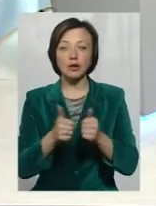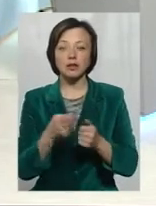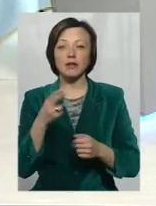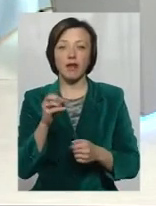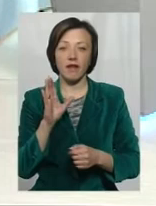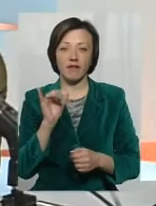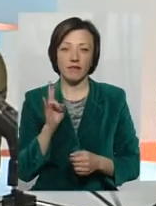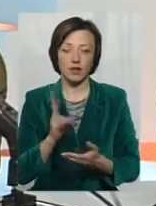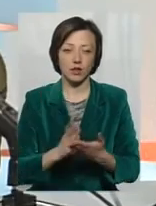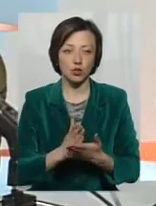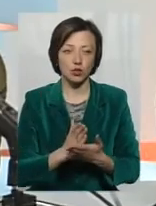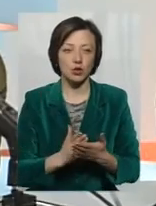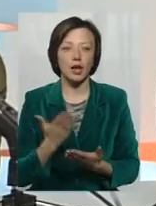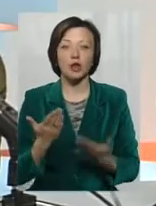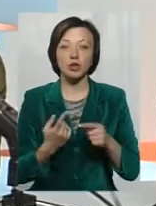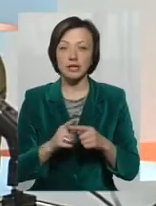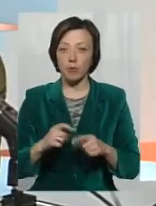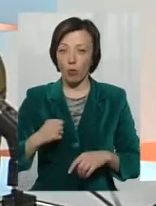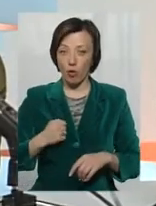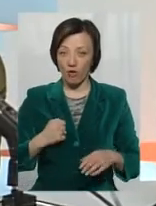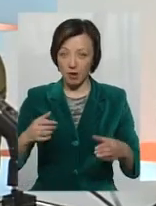службу. Якщо це бойовий підрозділ,